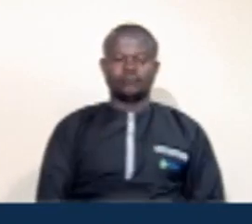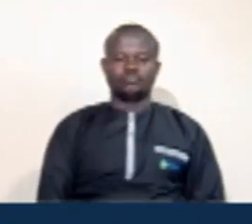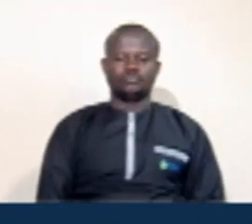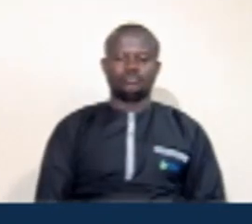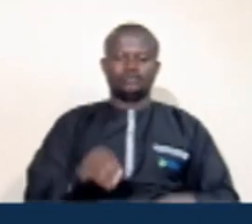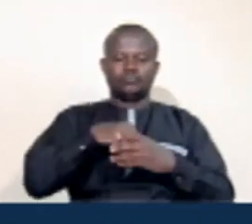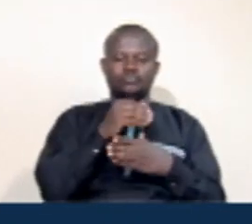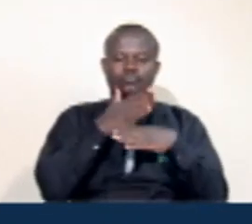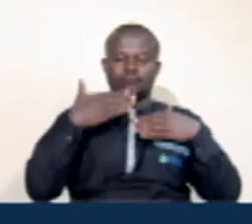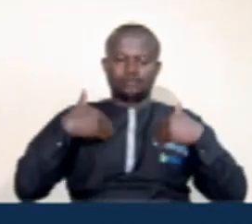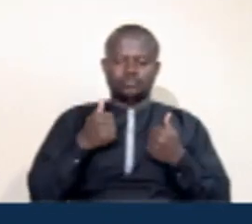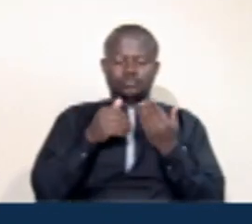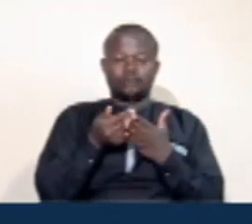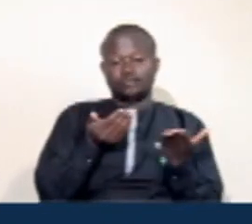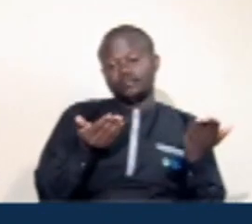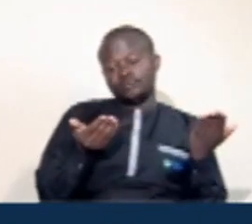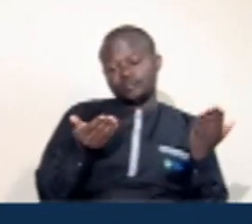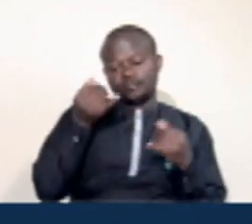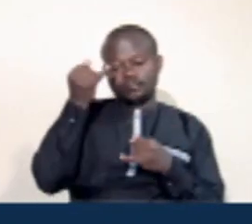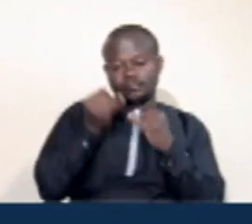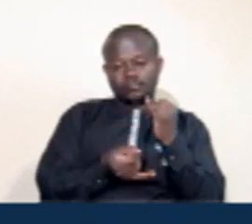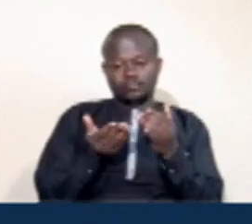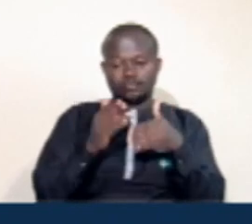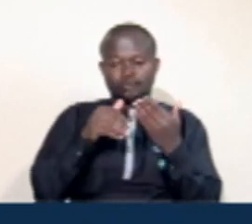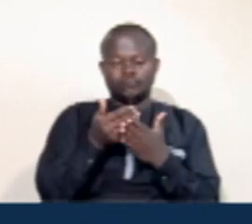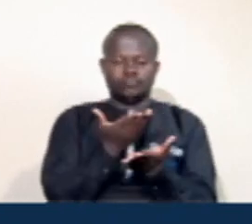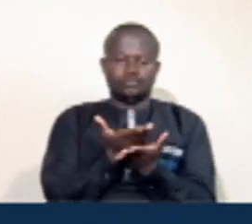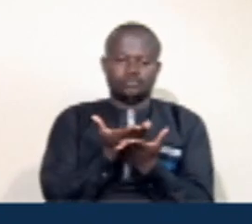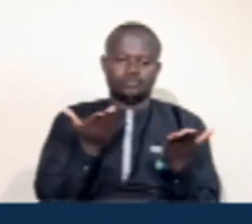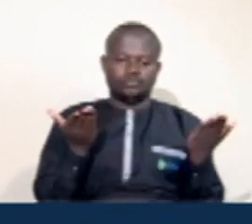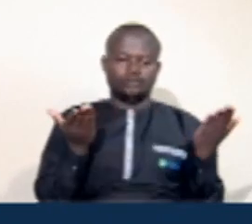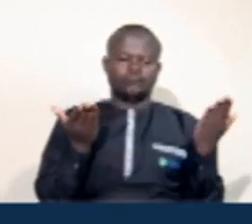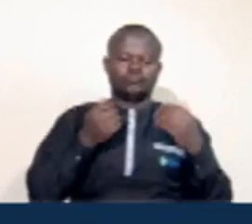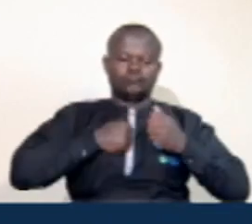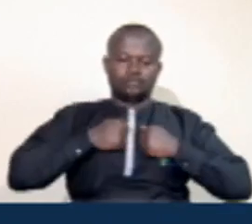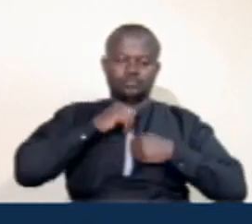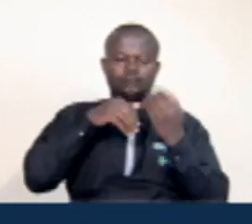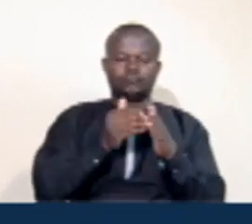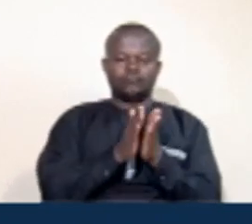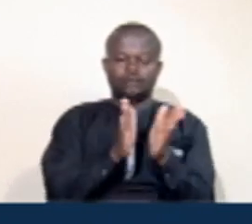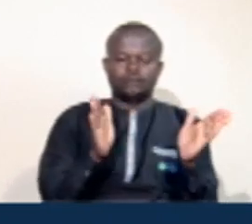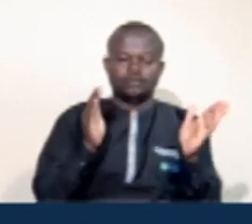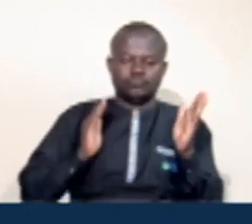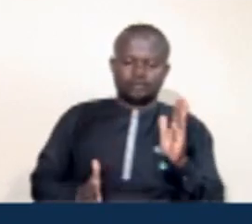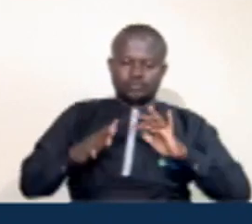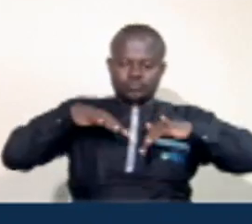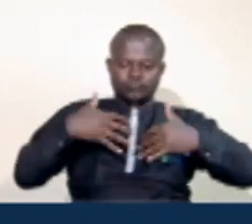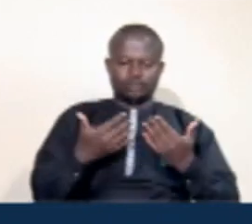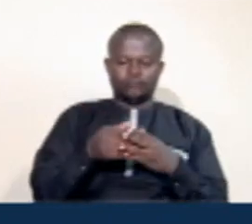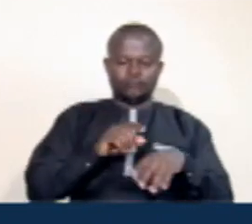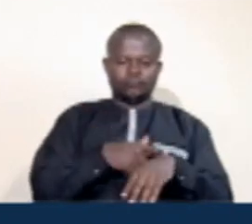muri Minisiteri y'ubuzima hari icyo twasorezaho wenda musaba abanyarwanda muri rusange bitware bate muri iki gihe